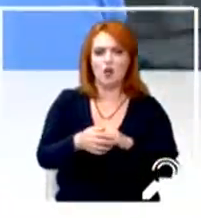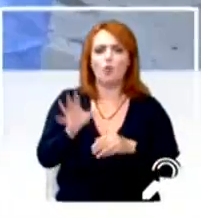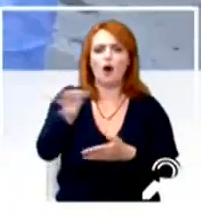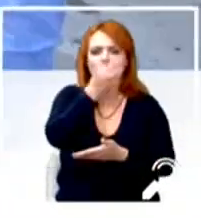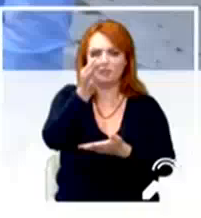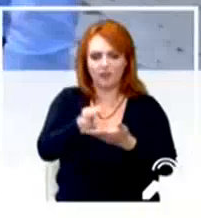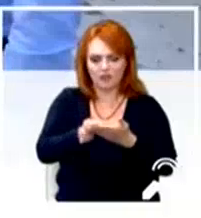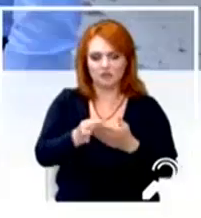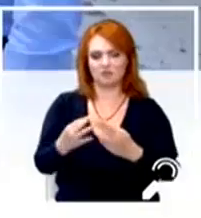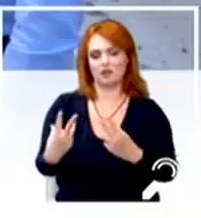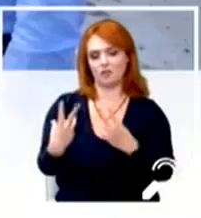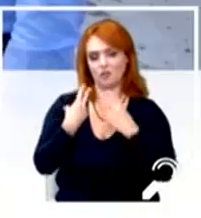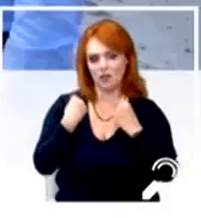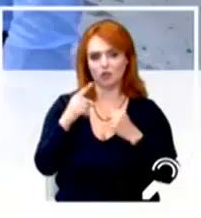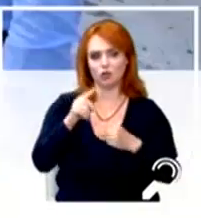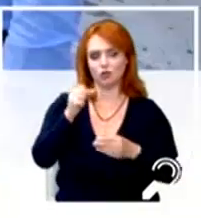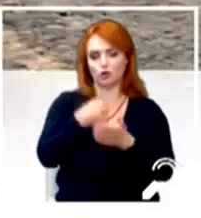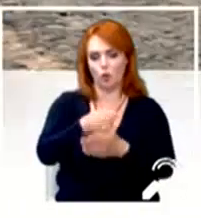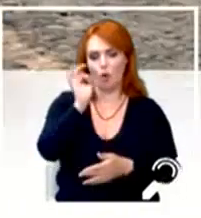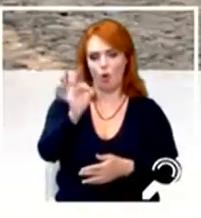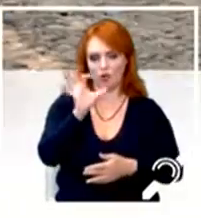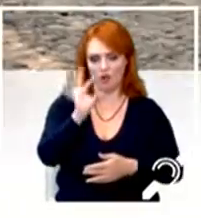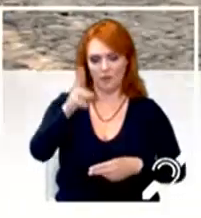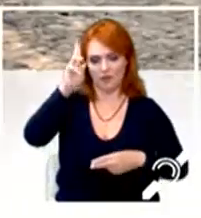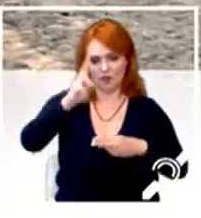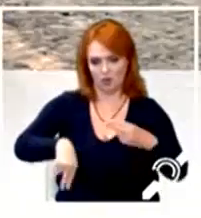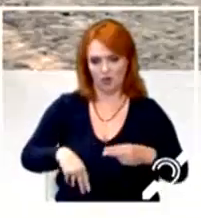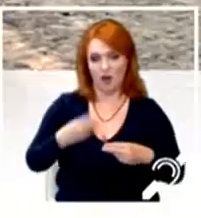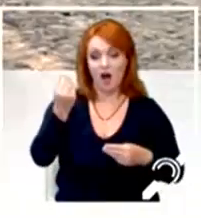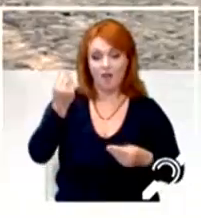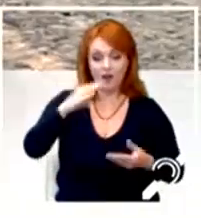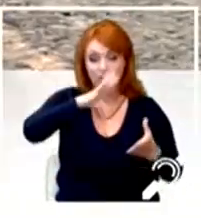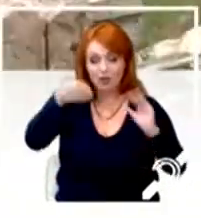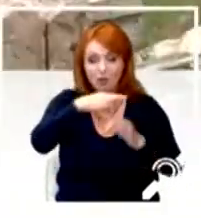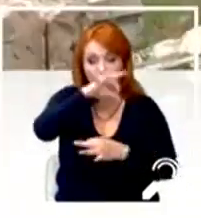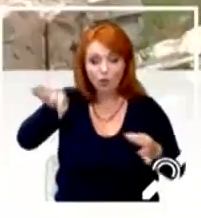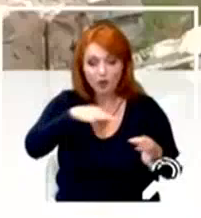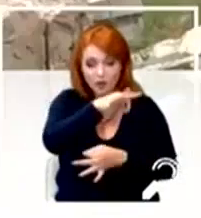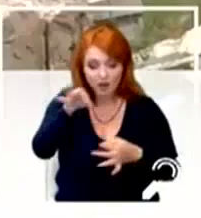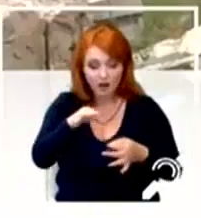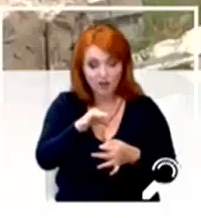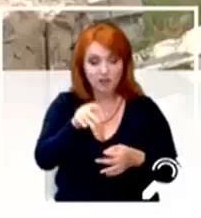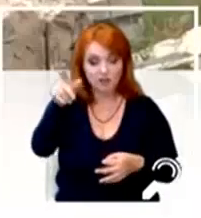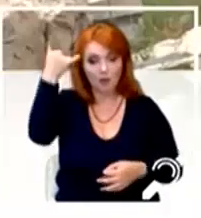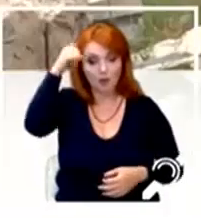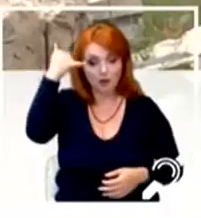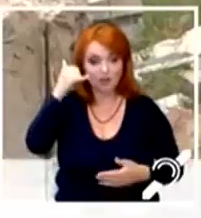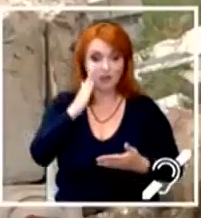să fie finalizate și asta se va întâmpla. Valoarea totală a proiectului de reabilitare a nodului rutier din